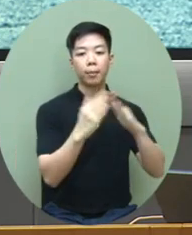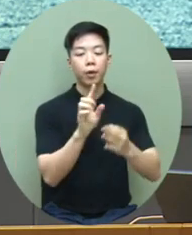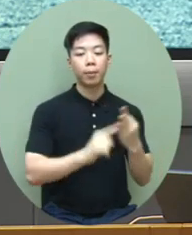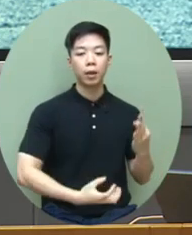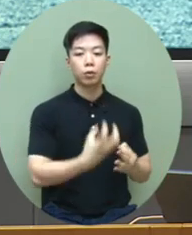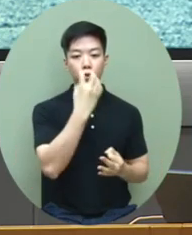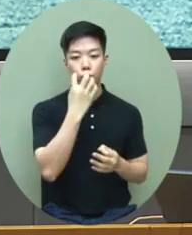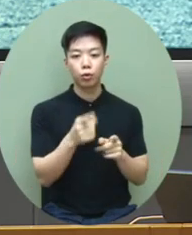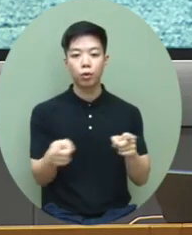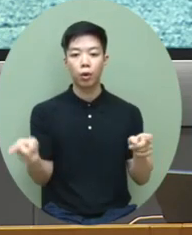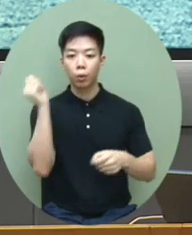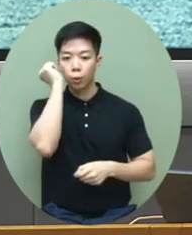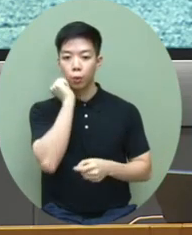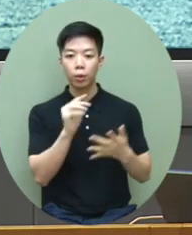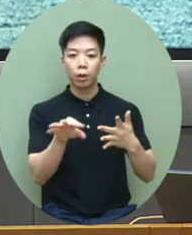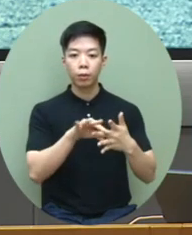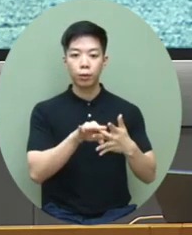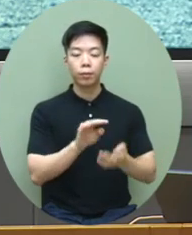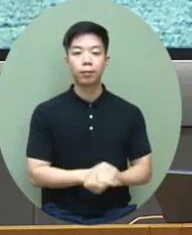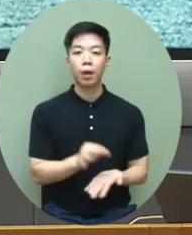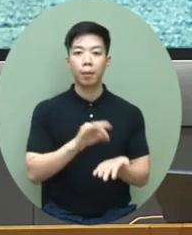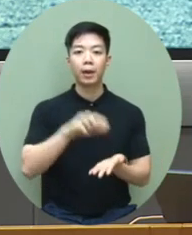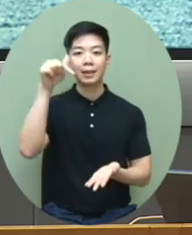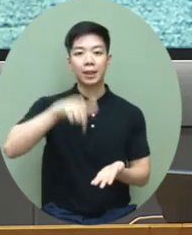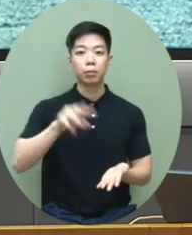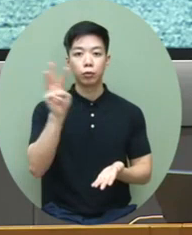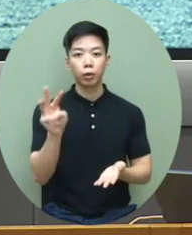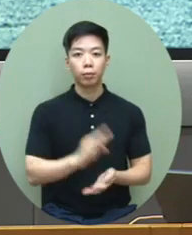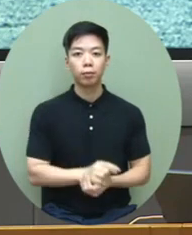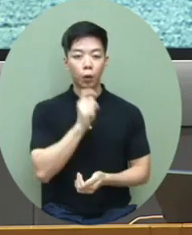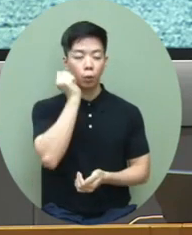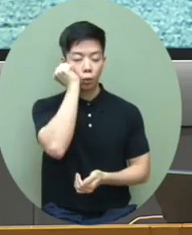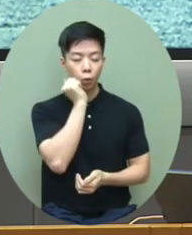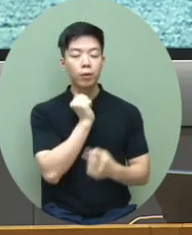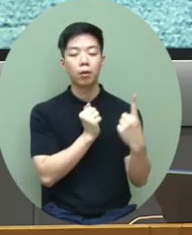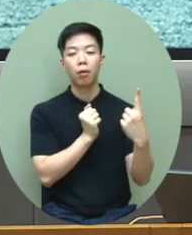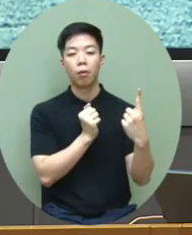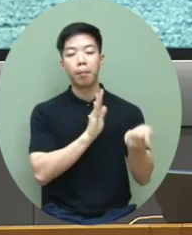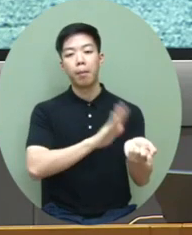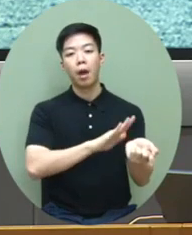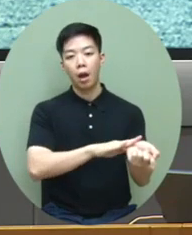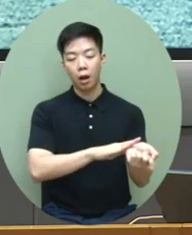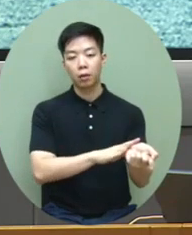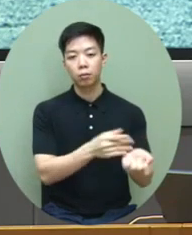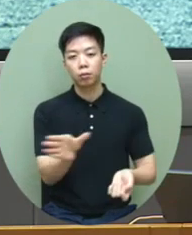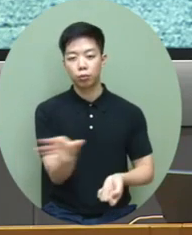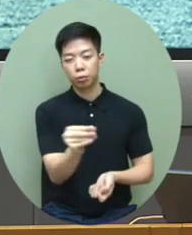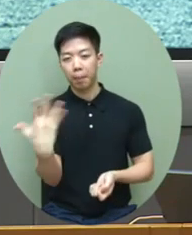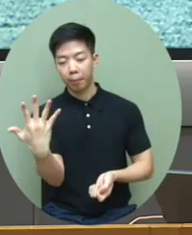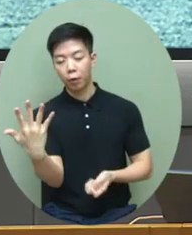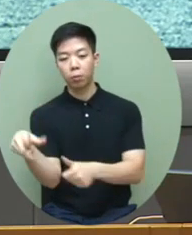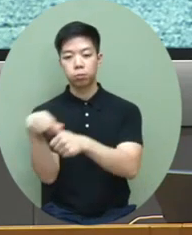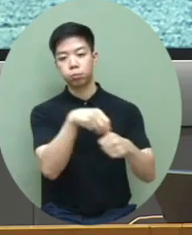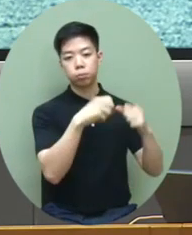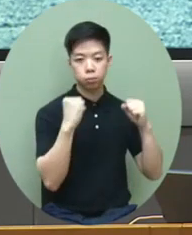朱壽祥護老院護養院在深水埗就1個院友確診，有5位院友需要接受檢疫。基督教